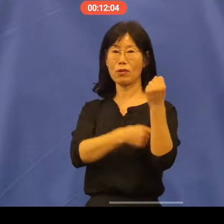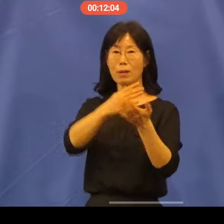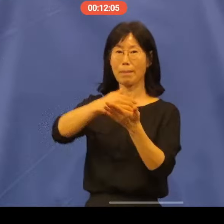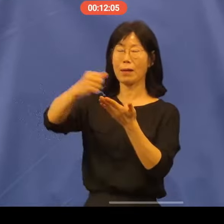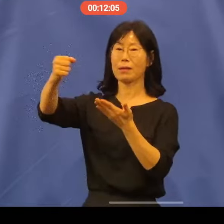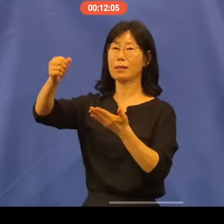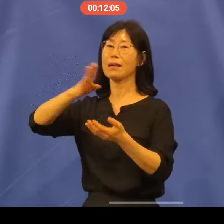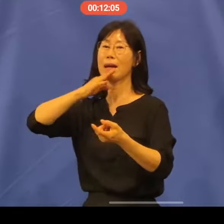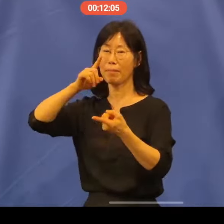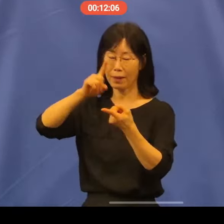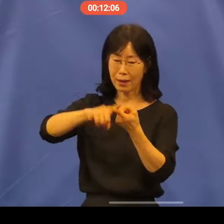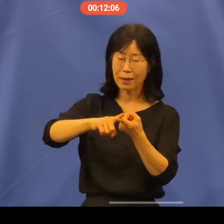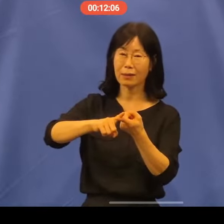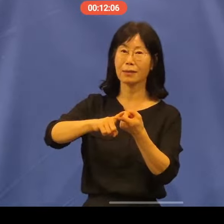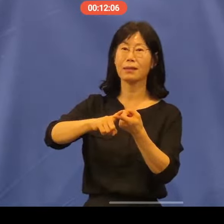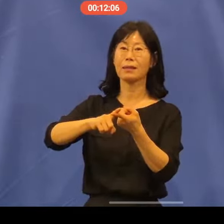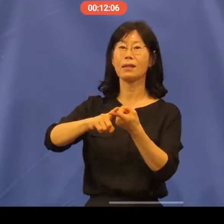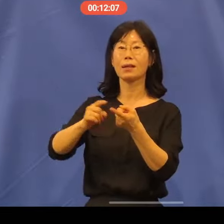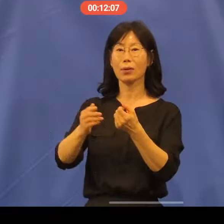것이 합당하십니다.